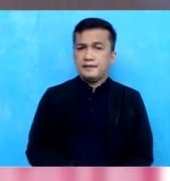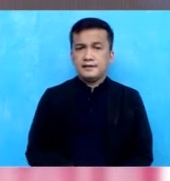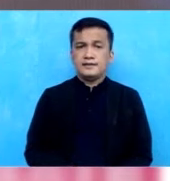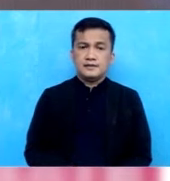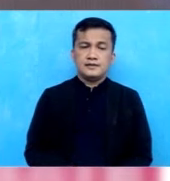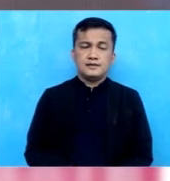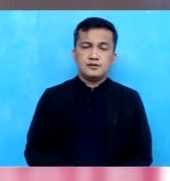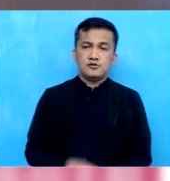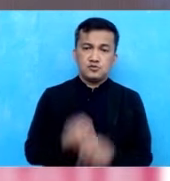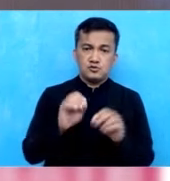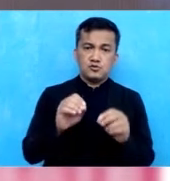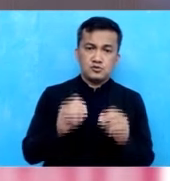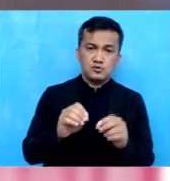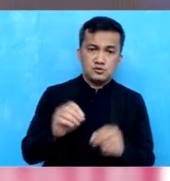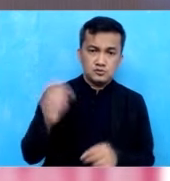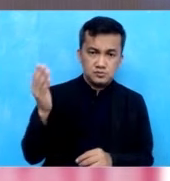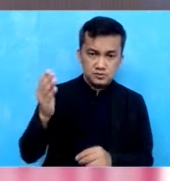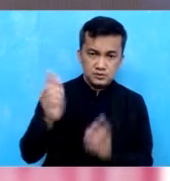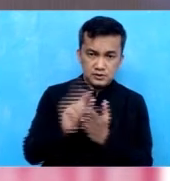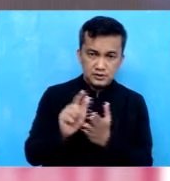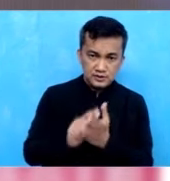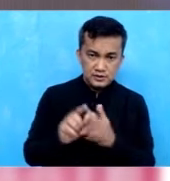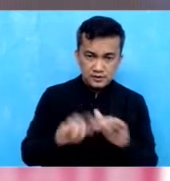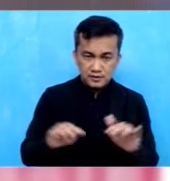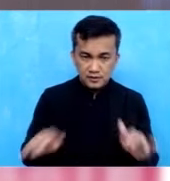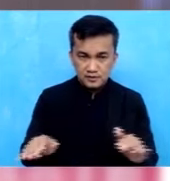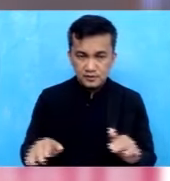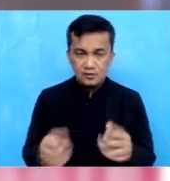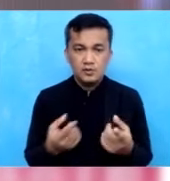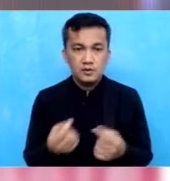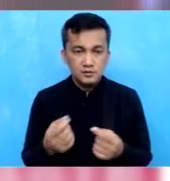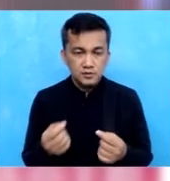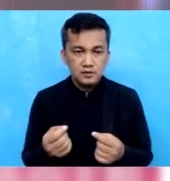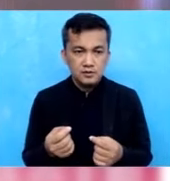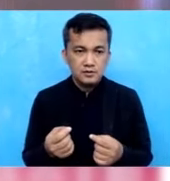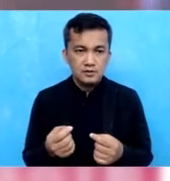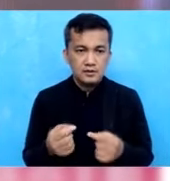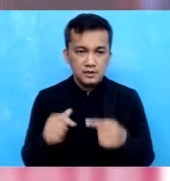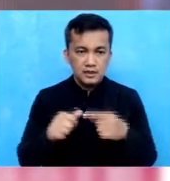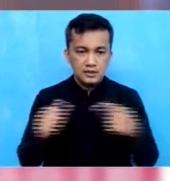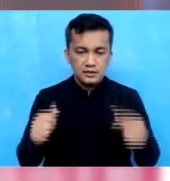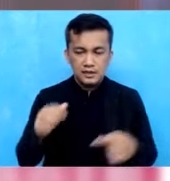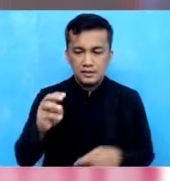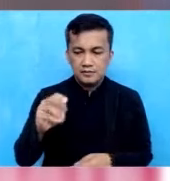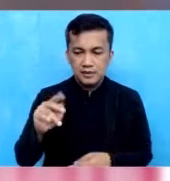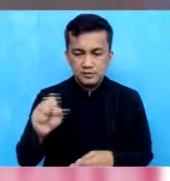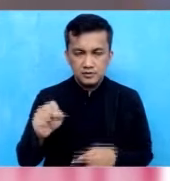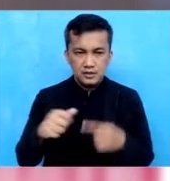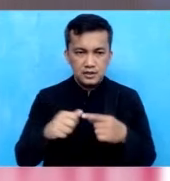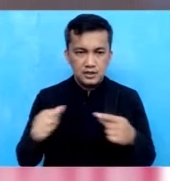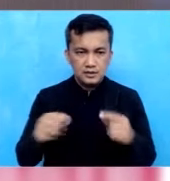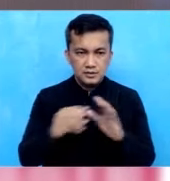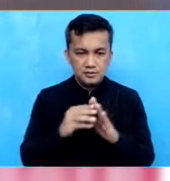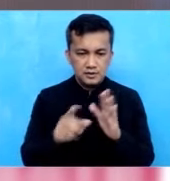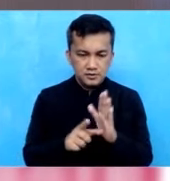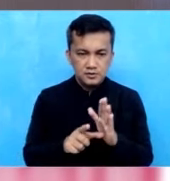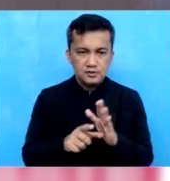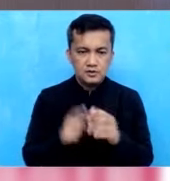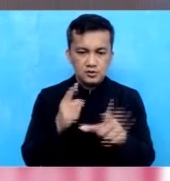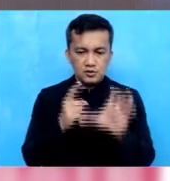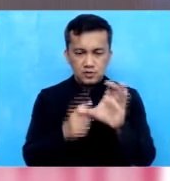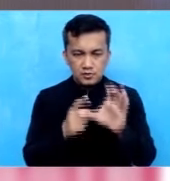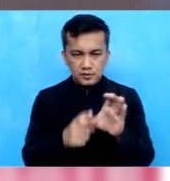magturo ng leksyon sa mga bata ay ang inaatupag nila ay yung mga anti-Marcos, anti-martial law at mga communism ang kanila